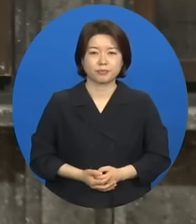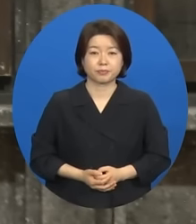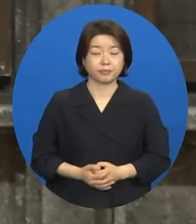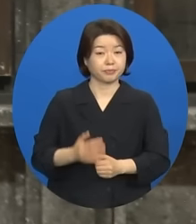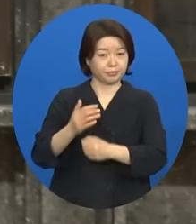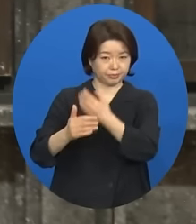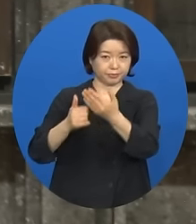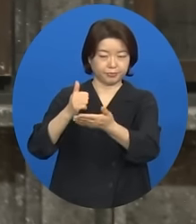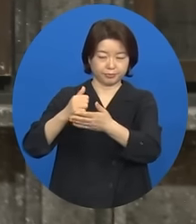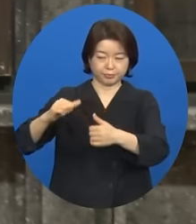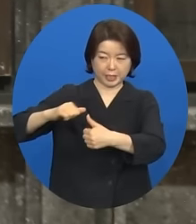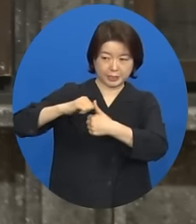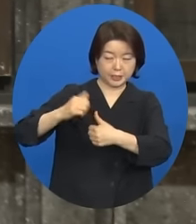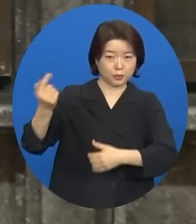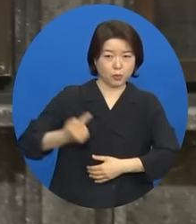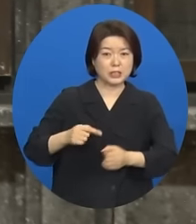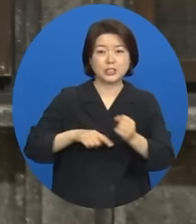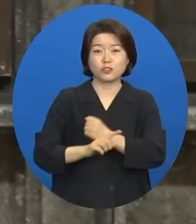하나님 왜 씨름을 걸어오셨는가?